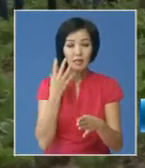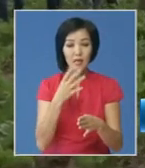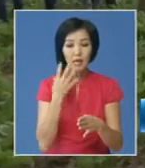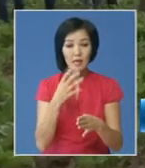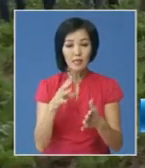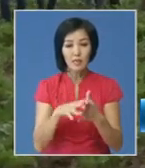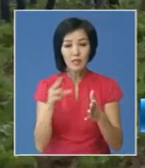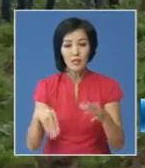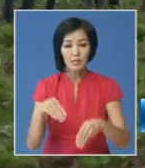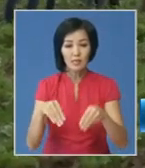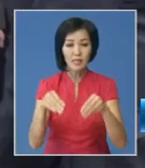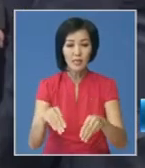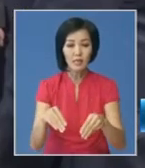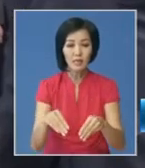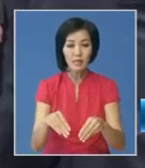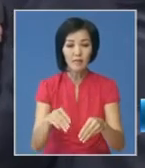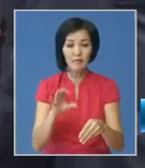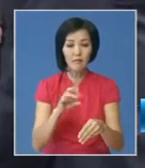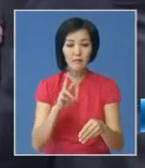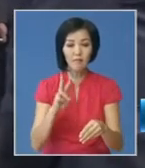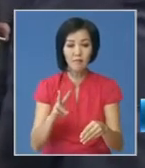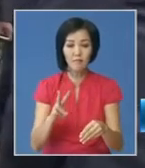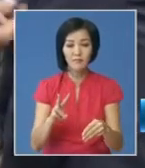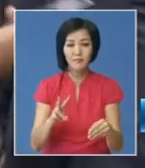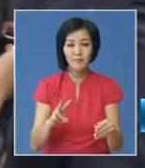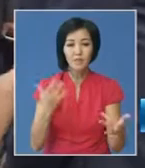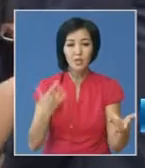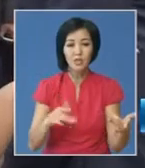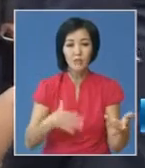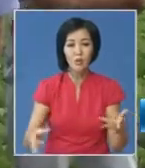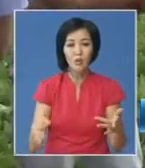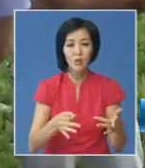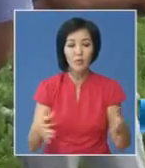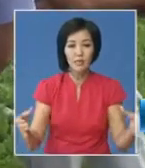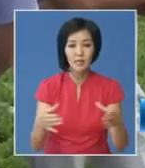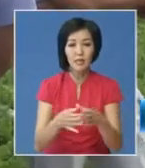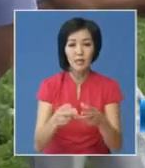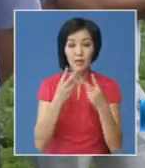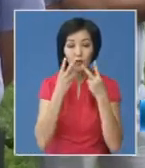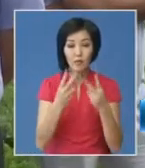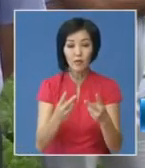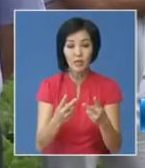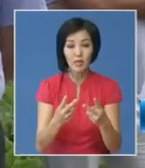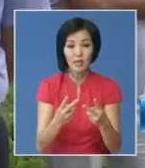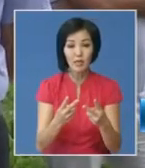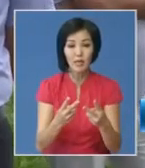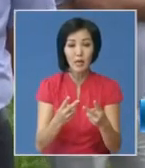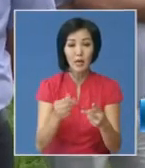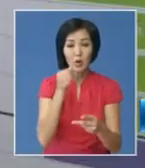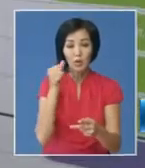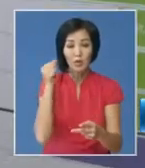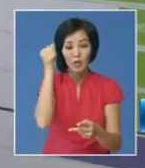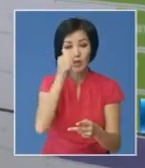мамандары тәтті түбір жинаудың оң нәтижелерін Жамбыл облысынан келген әріптестеріне көрсетті. Аталған шаруа қожалық өткен жылы гектарына